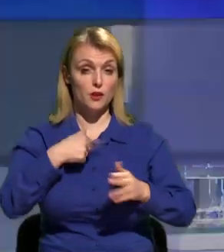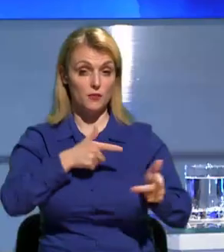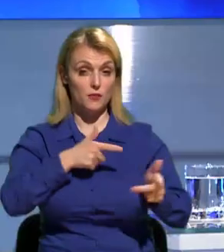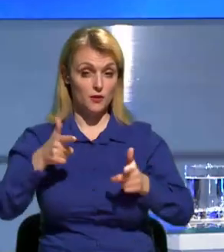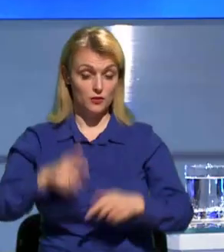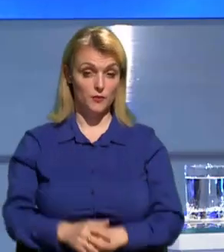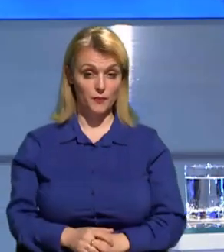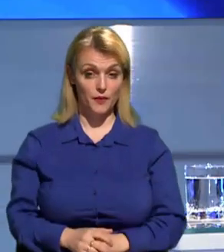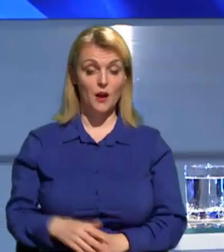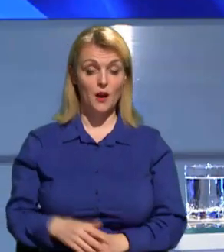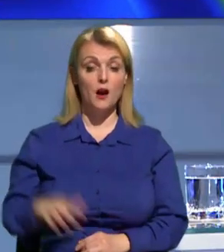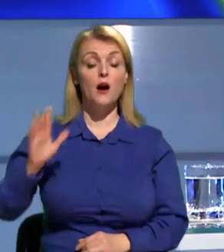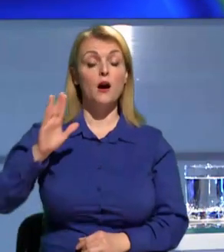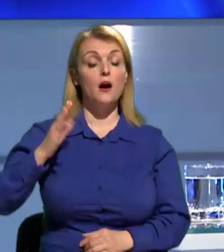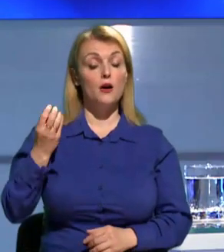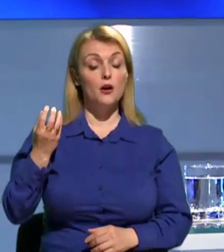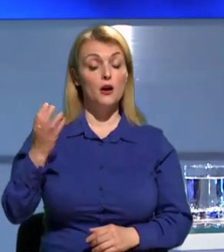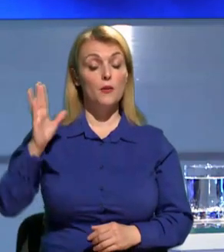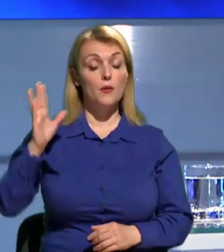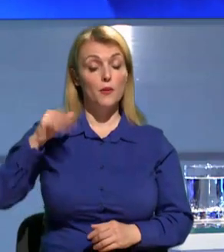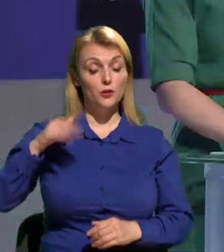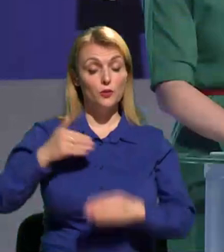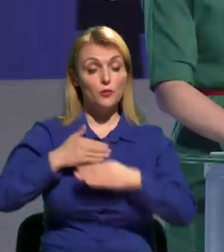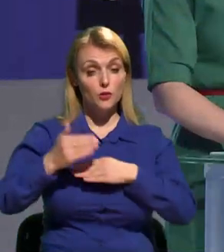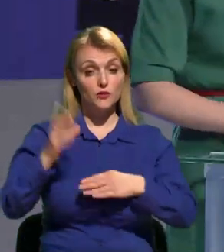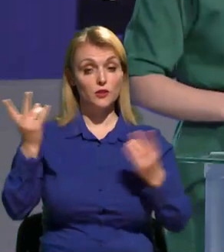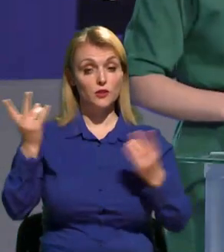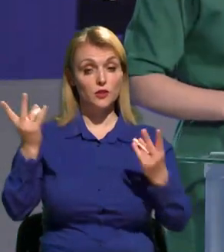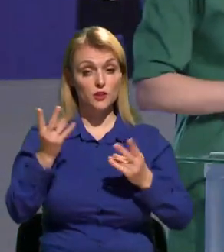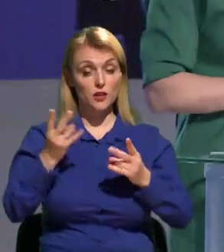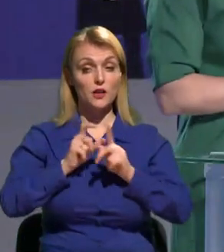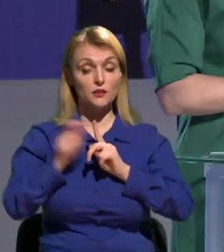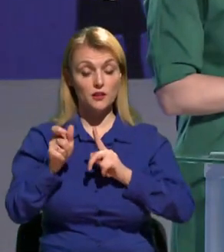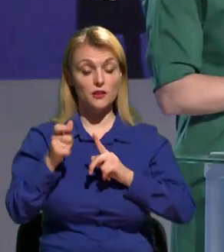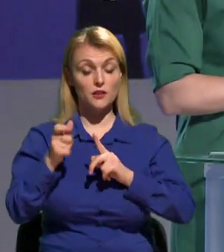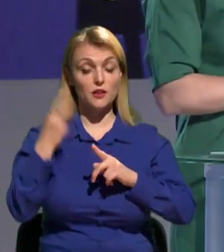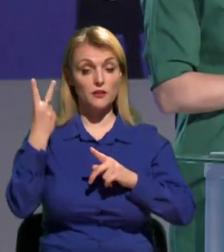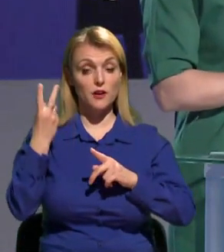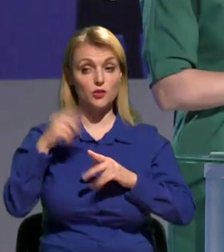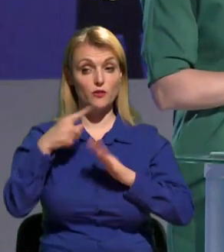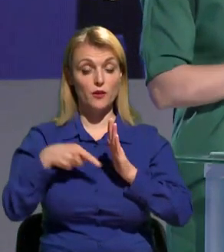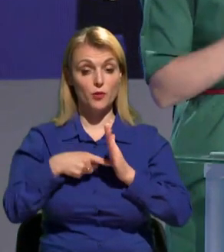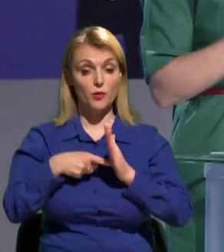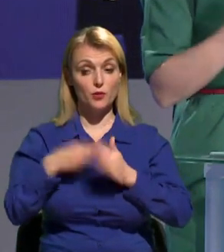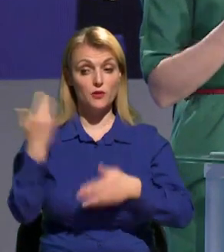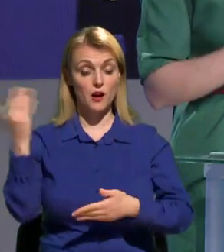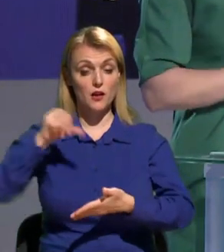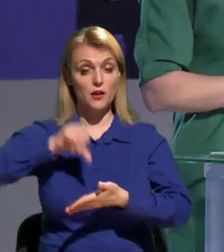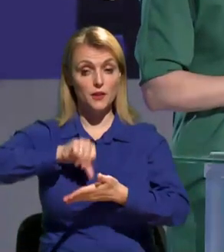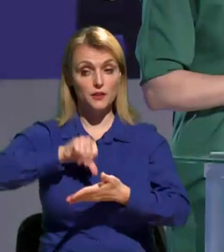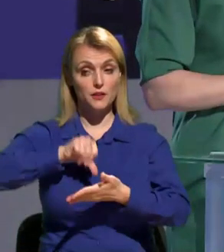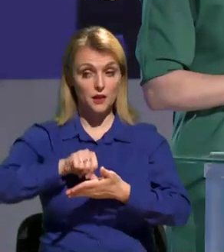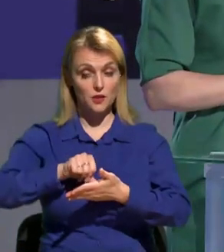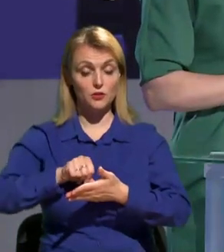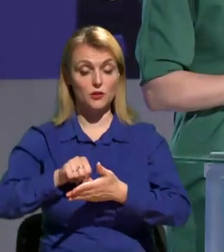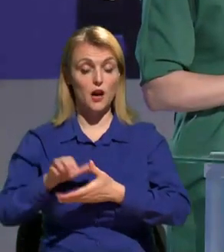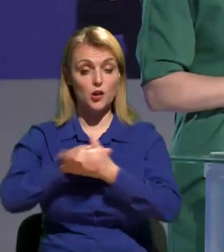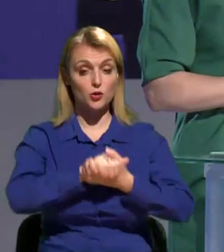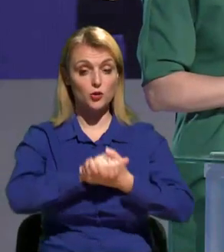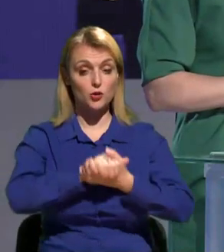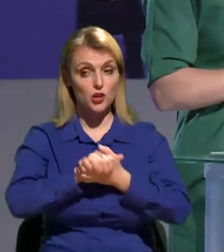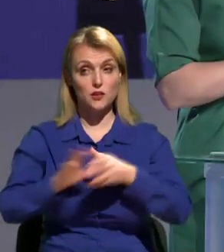la întrebarea adresată de Pavel Postică, totodată 20 de minute la dispoziție pentru a răspunde la întrebările experților